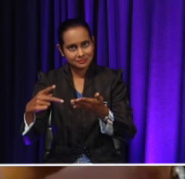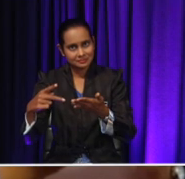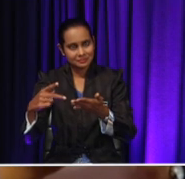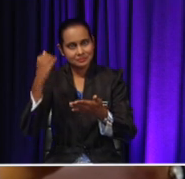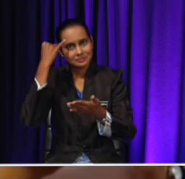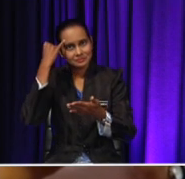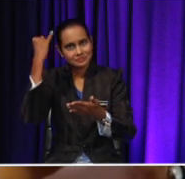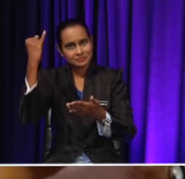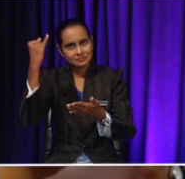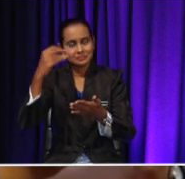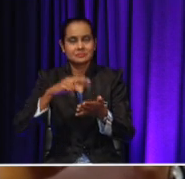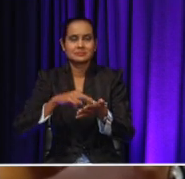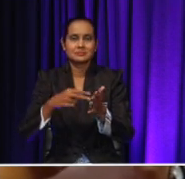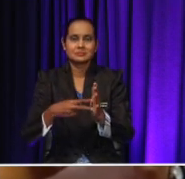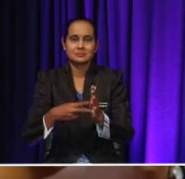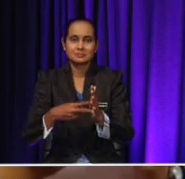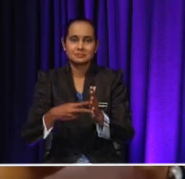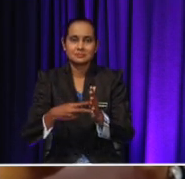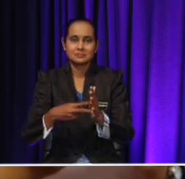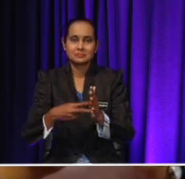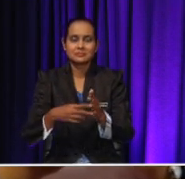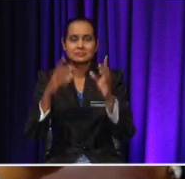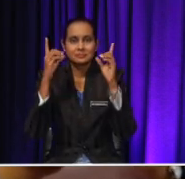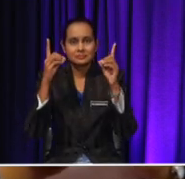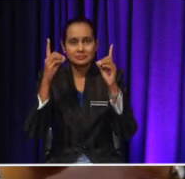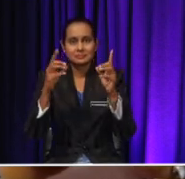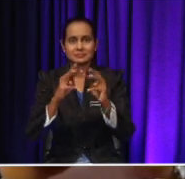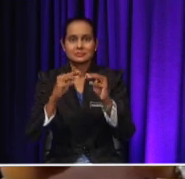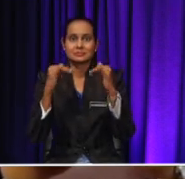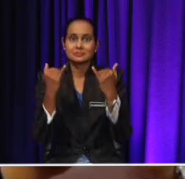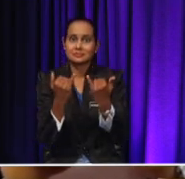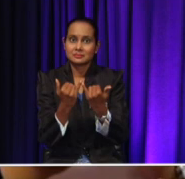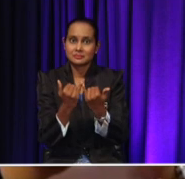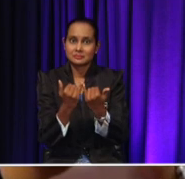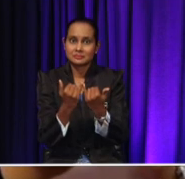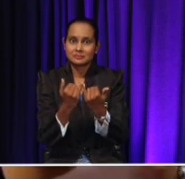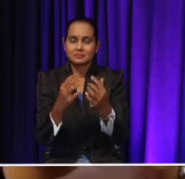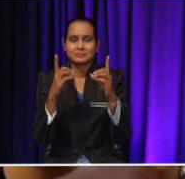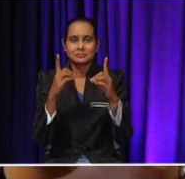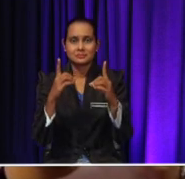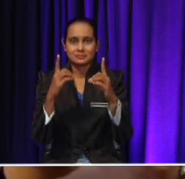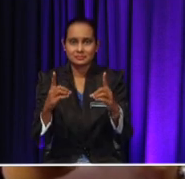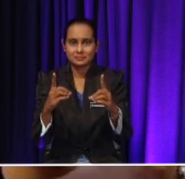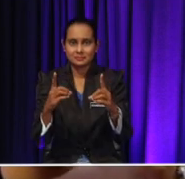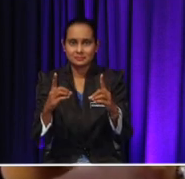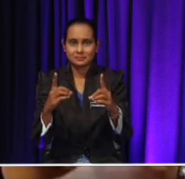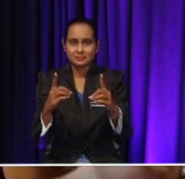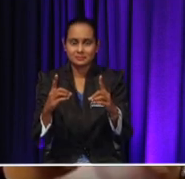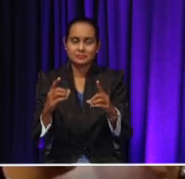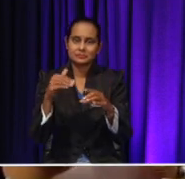membawa makna-makna mendidik masyarakat titik tersurat dan